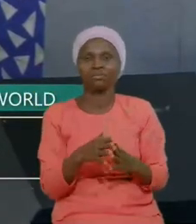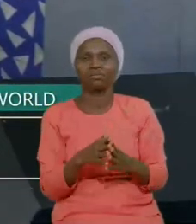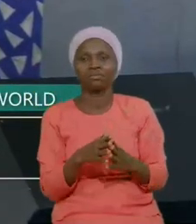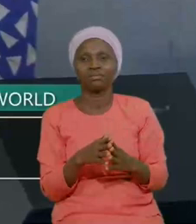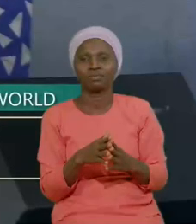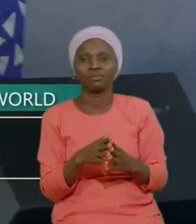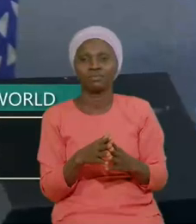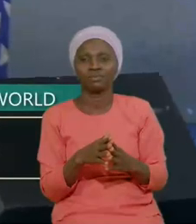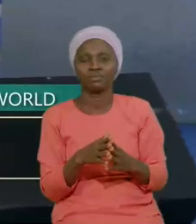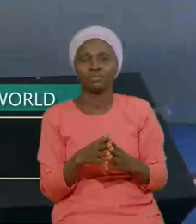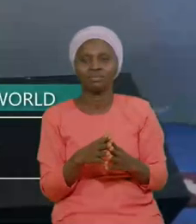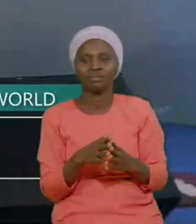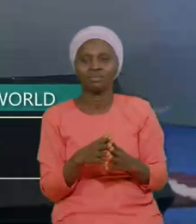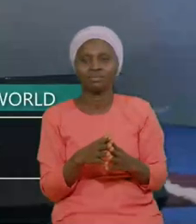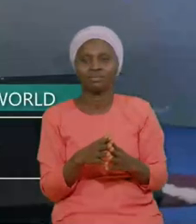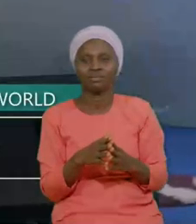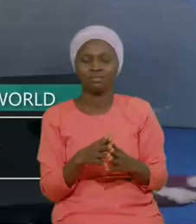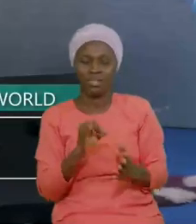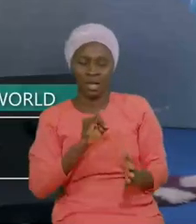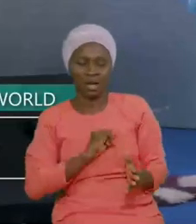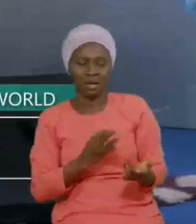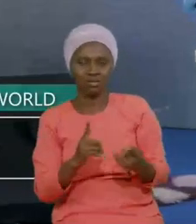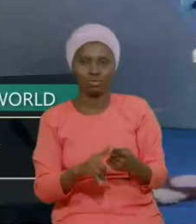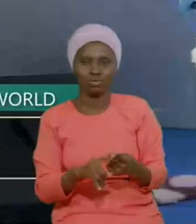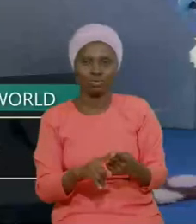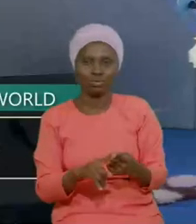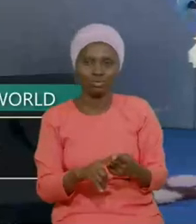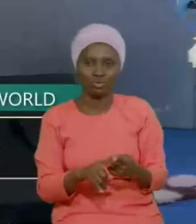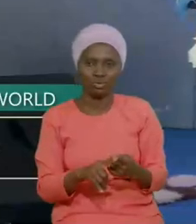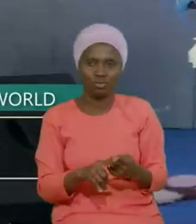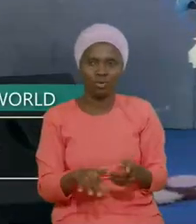Va dans les bibliothèques, dans les encyclopédies, tu les trouveras là-bas.